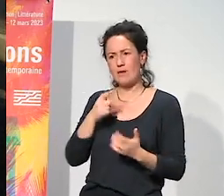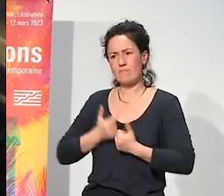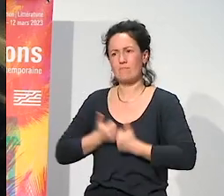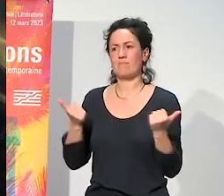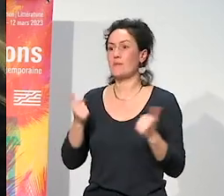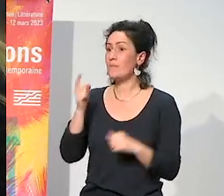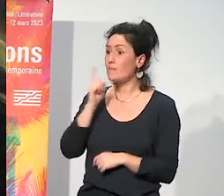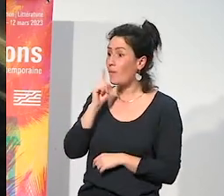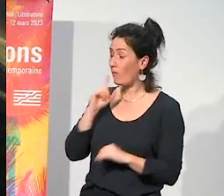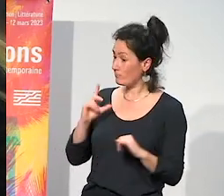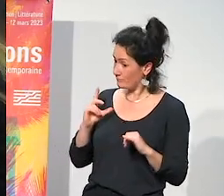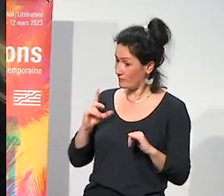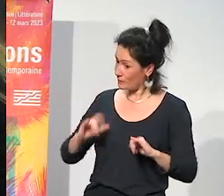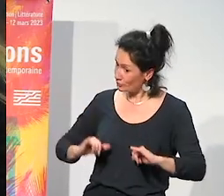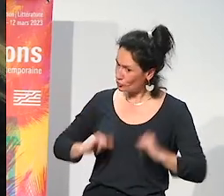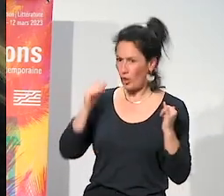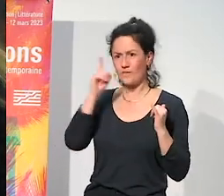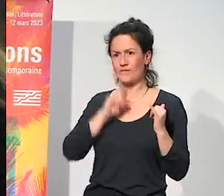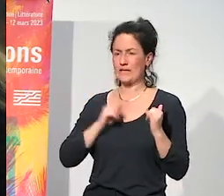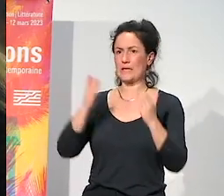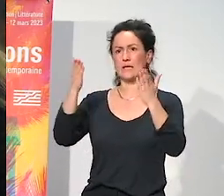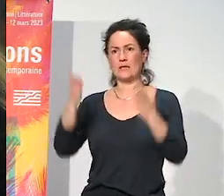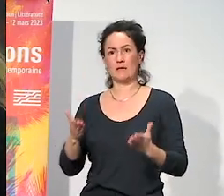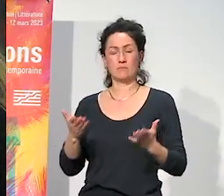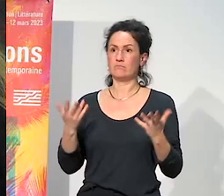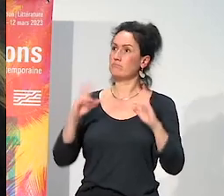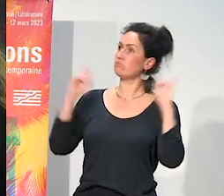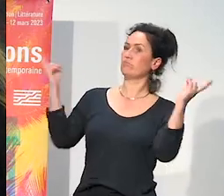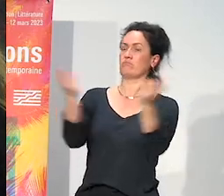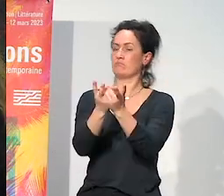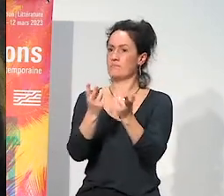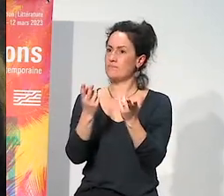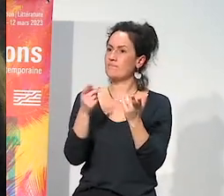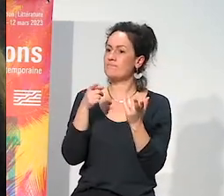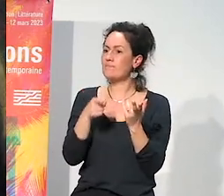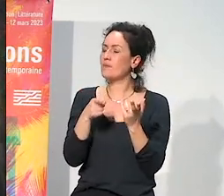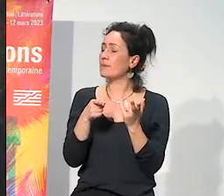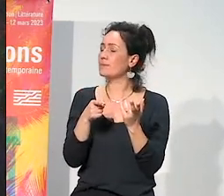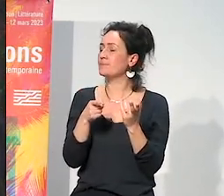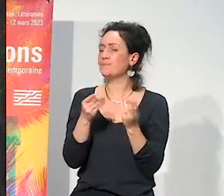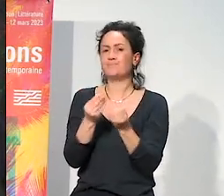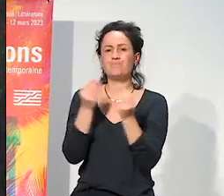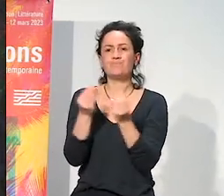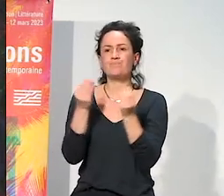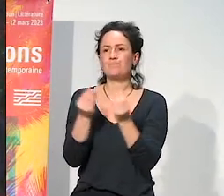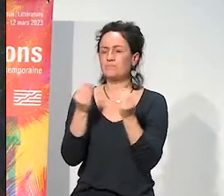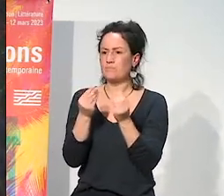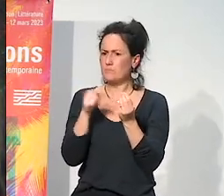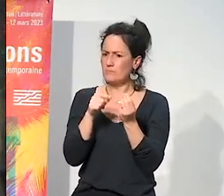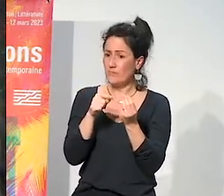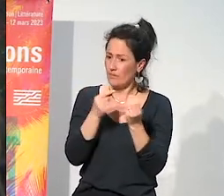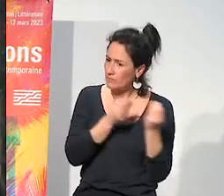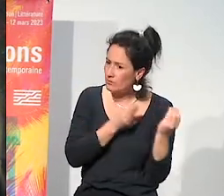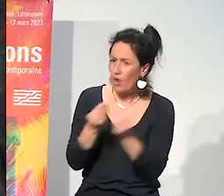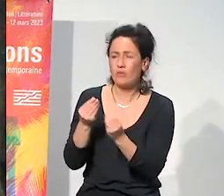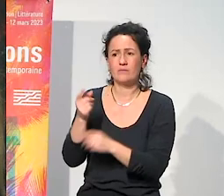jeune fille est devenue ce vers quoi... Ce qui rend aussi, je veux dire, malade les femmes. C'est-à-dire parce